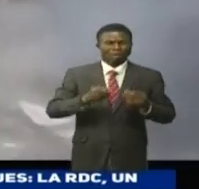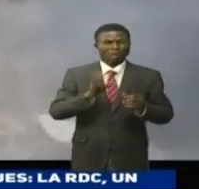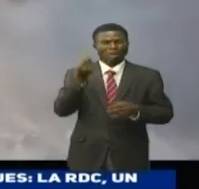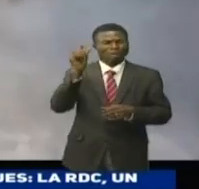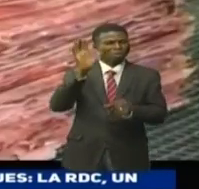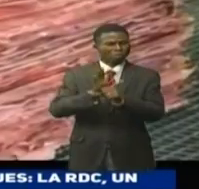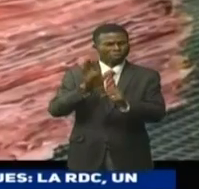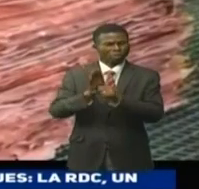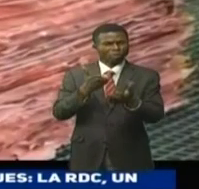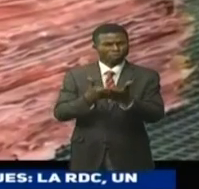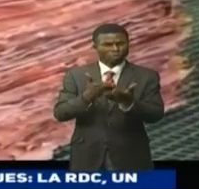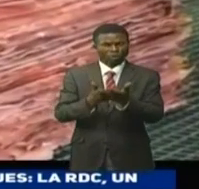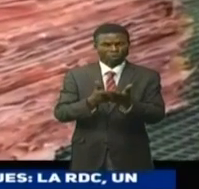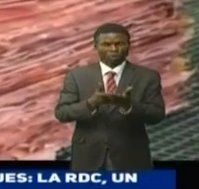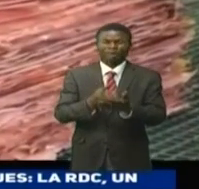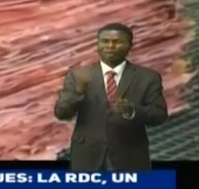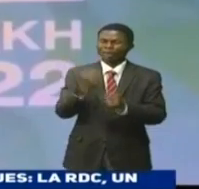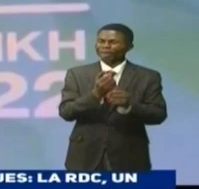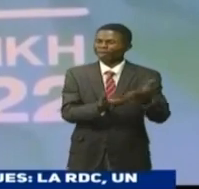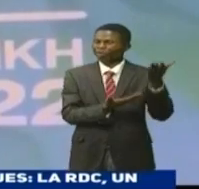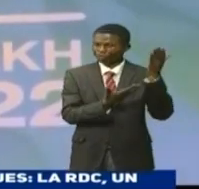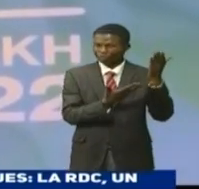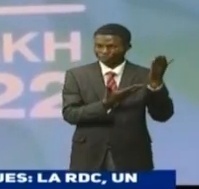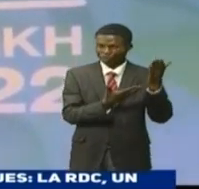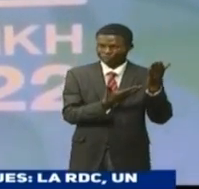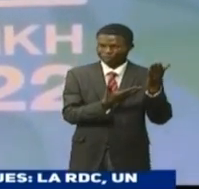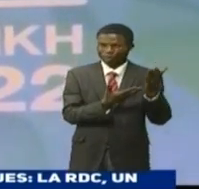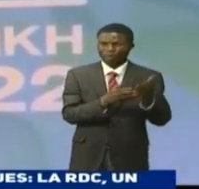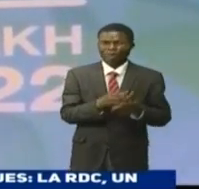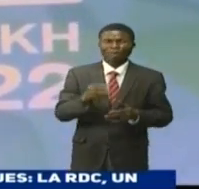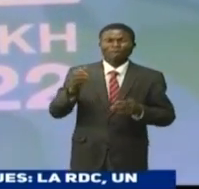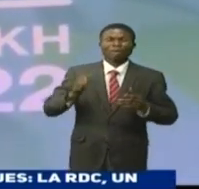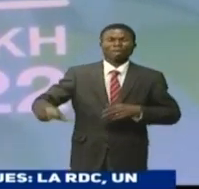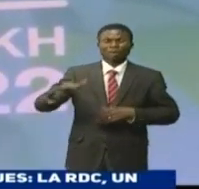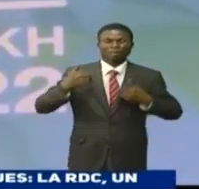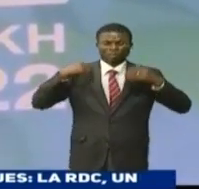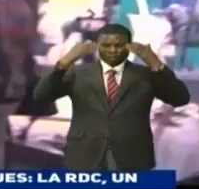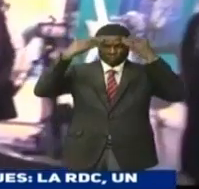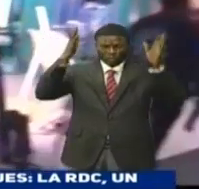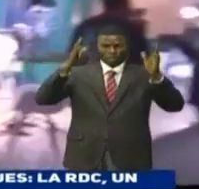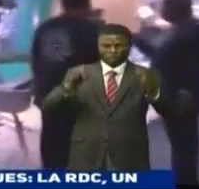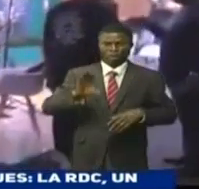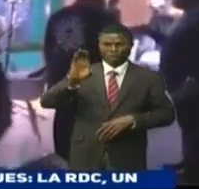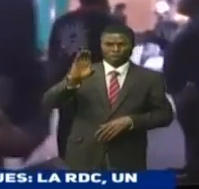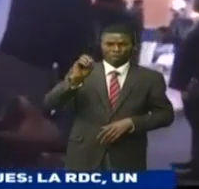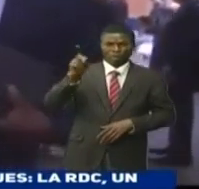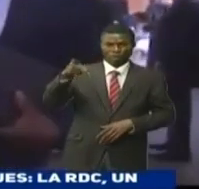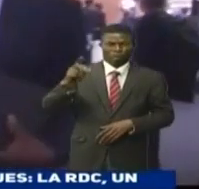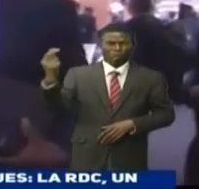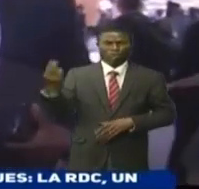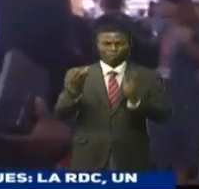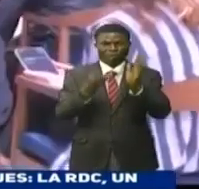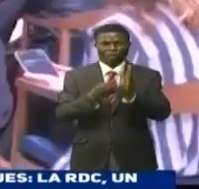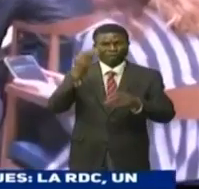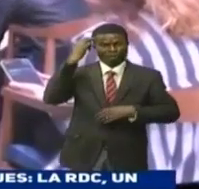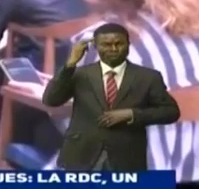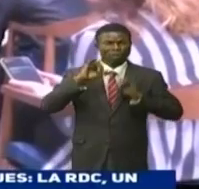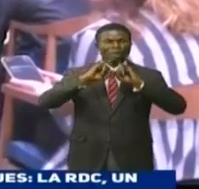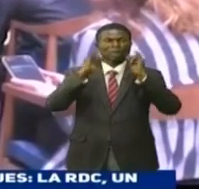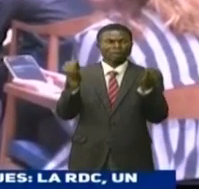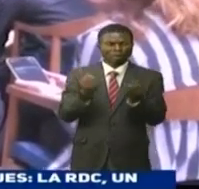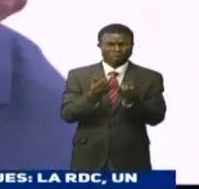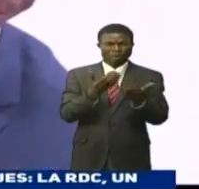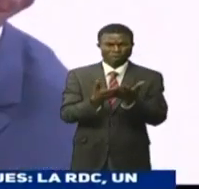minéraux stratégiques peut jouer un rôle prépondérant à Charmel Cheikh en Égypte ou soutient la cop27 le ministre de l'Industrie juillet par le coupé